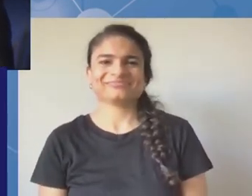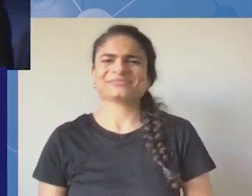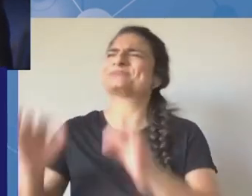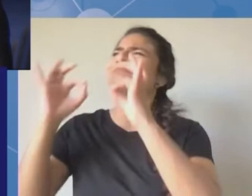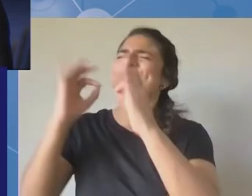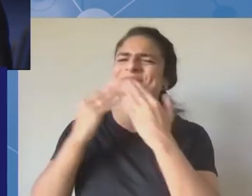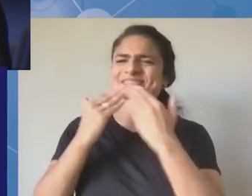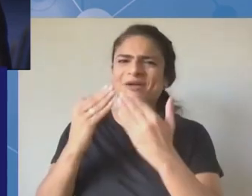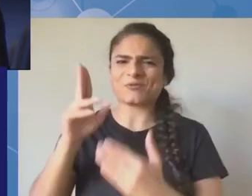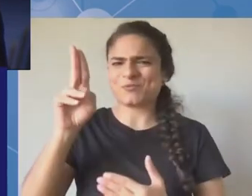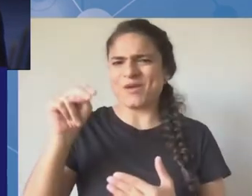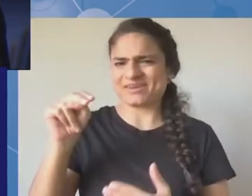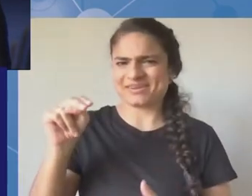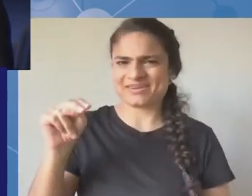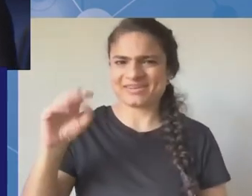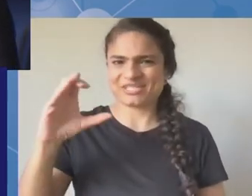السيد سعادة السفير،